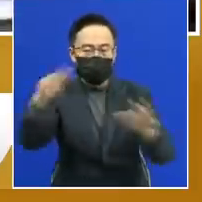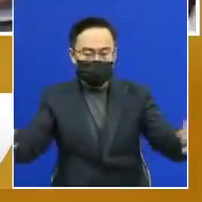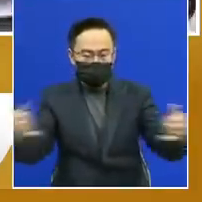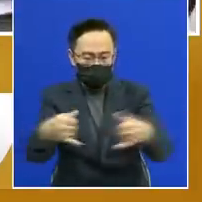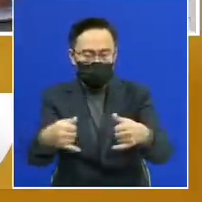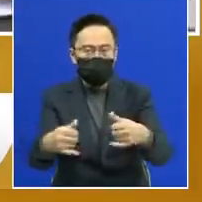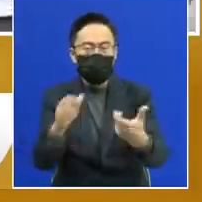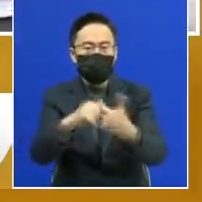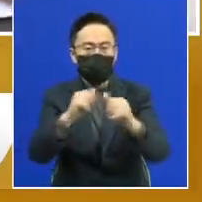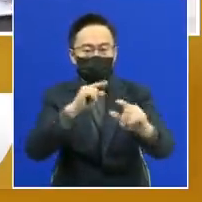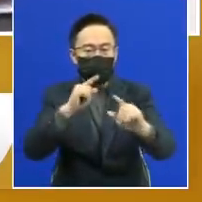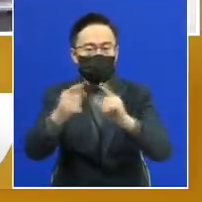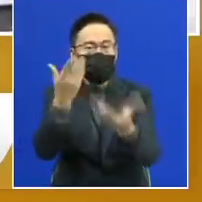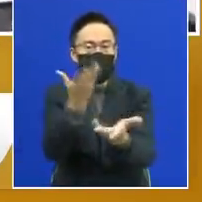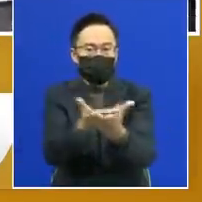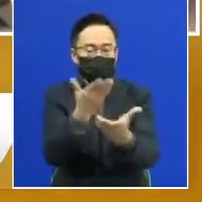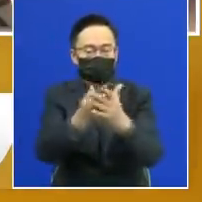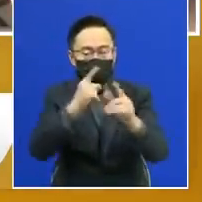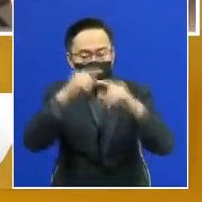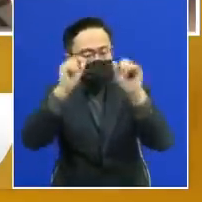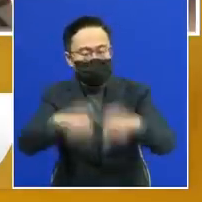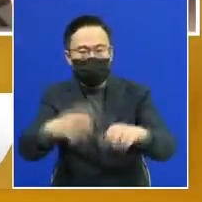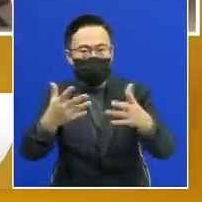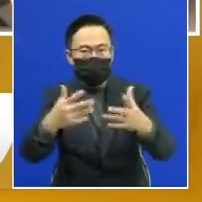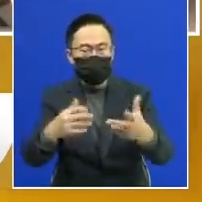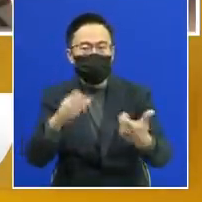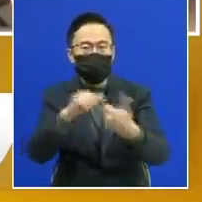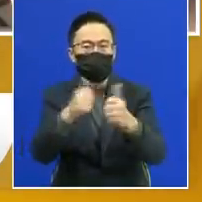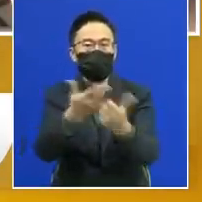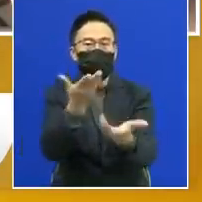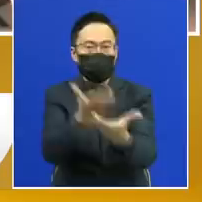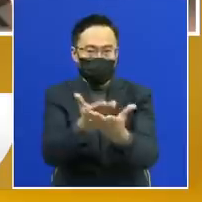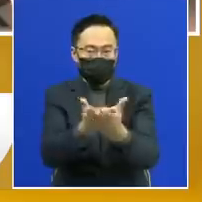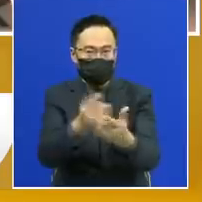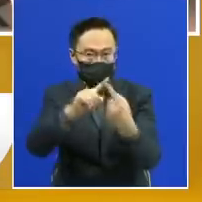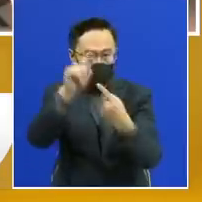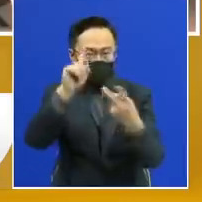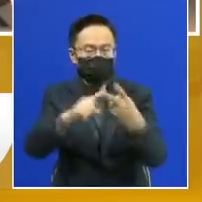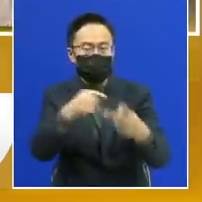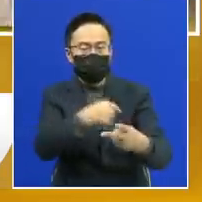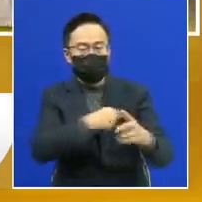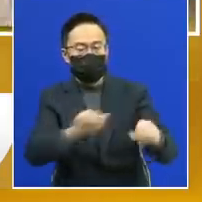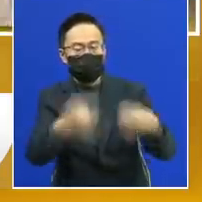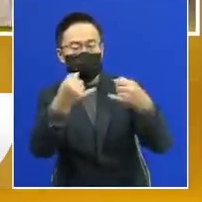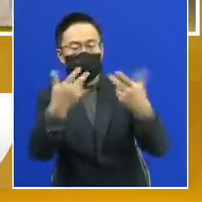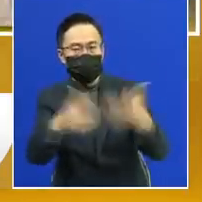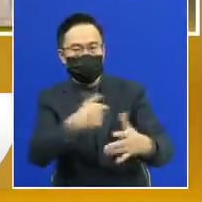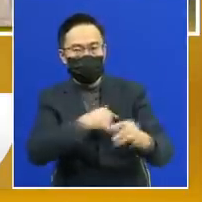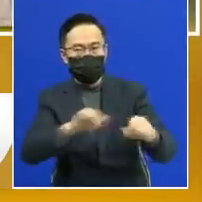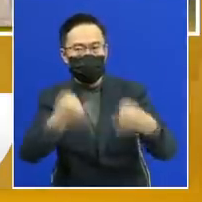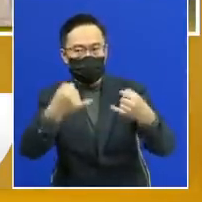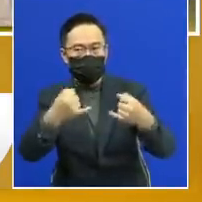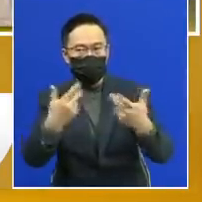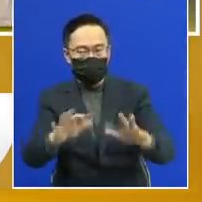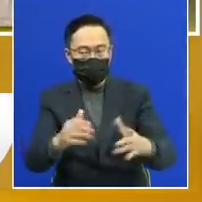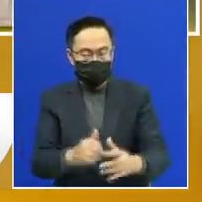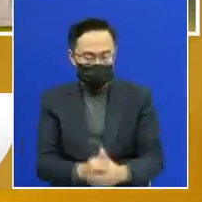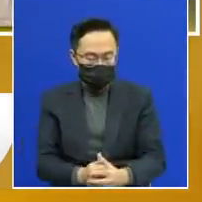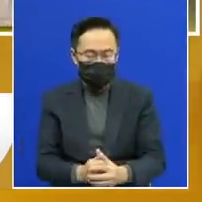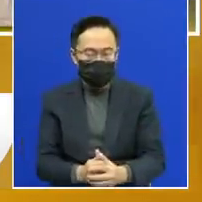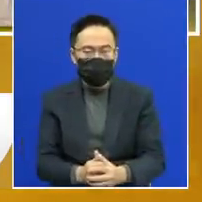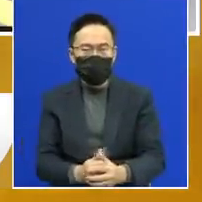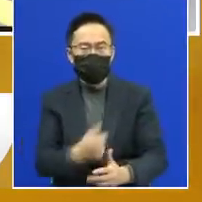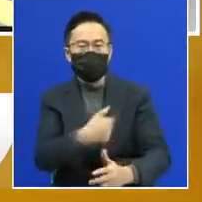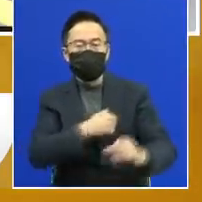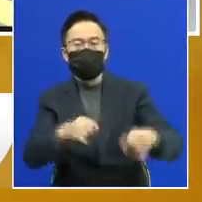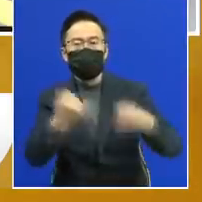งินอีกส่วนหนึ่งน่าจะเป็นเพราะว่าผิดใจกันแล้วตอนที่มาคุยที่โรงพักเนี่ยนั่งกันคนละมุมห้องนะคะ เจ้าหน้